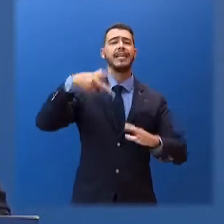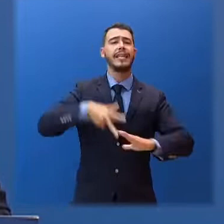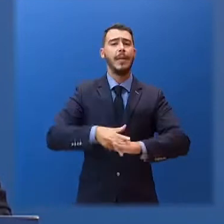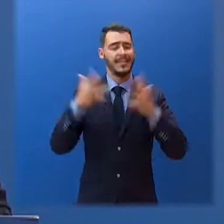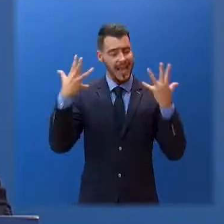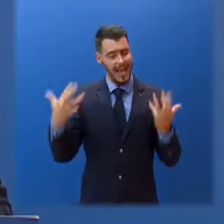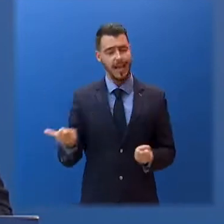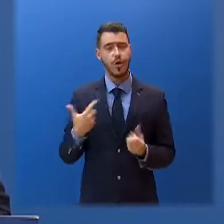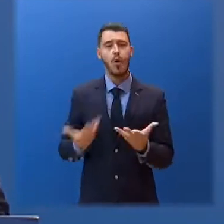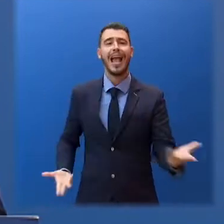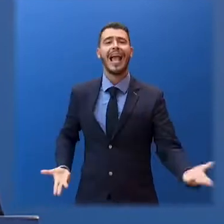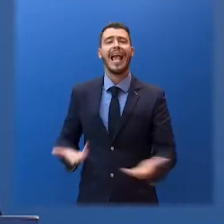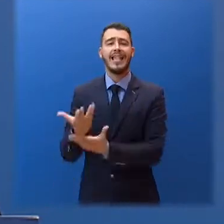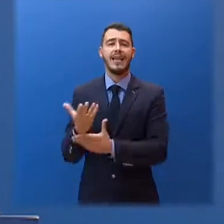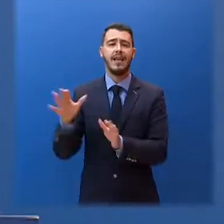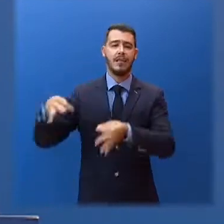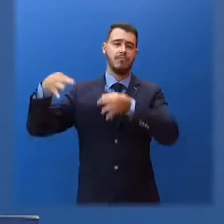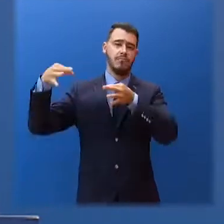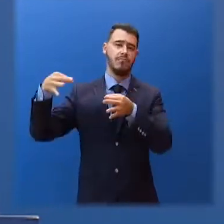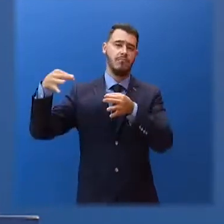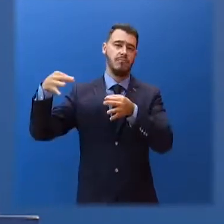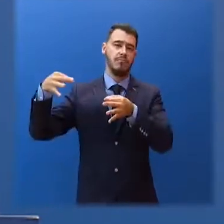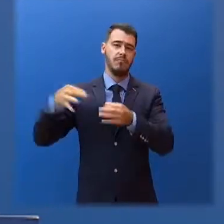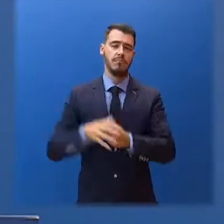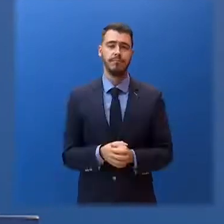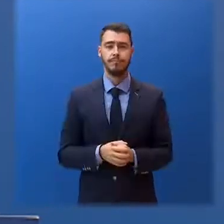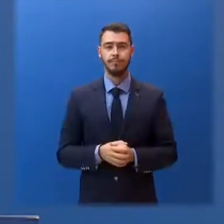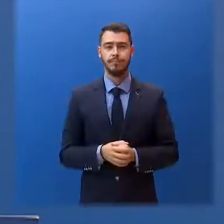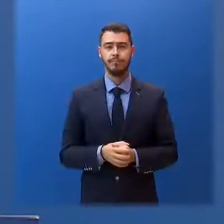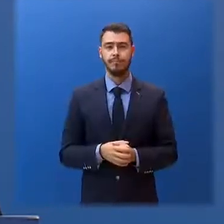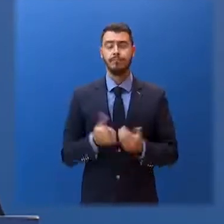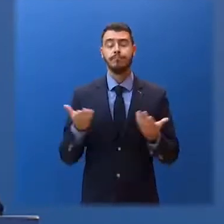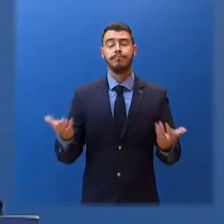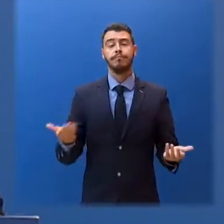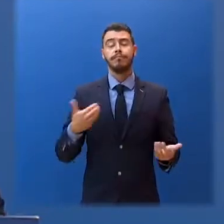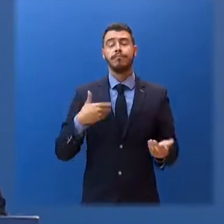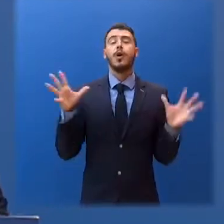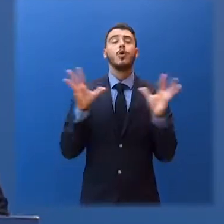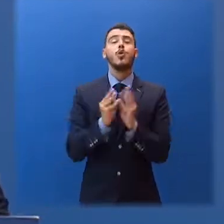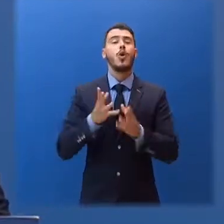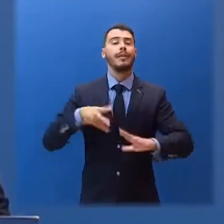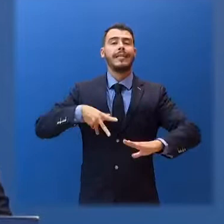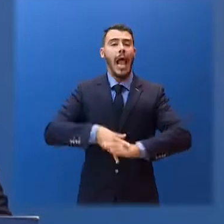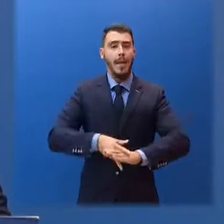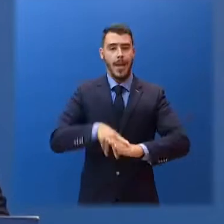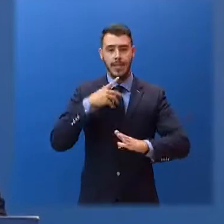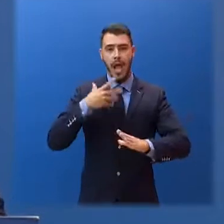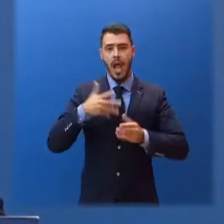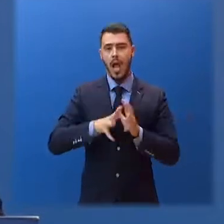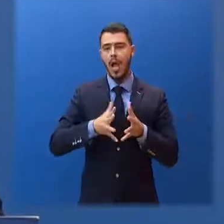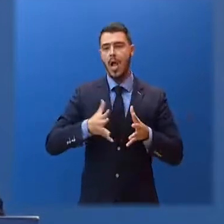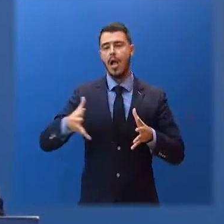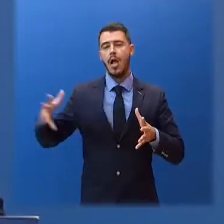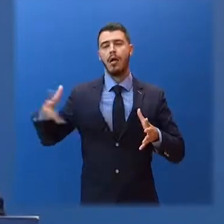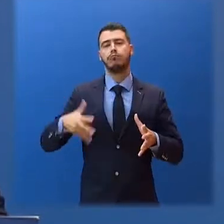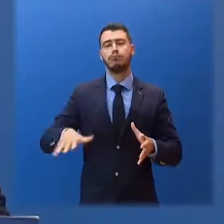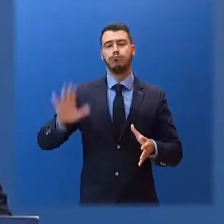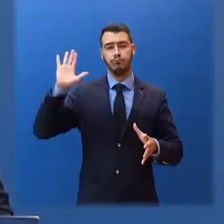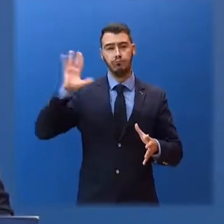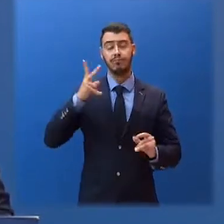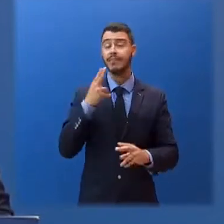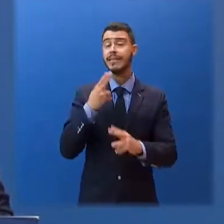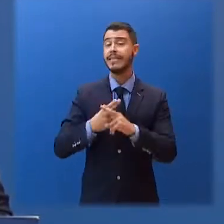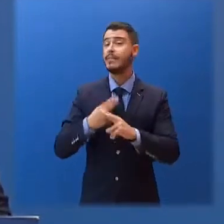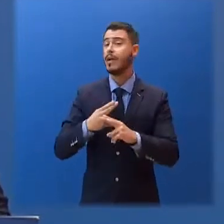καταγγελία. Ναι. Κοιτάξτε, δεν θα ήθελα να κάνω περιπτωσιολογική ανάλυση για το θέμα των τραπεζών. Αυτό που έχει σίγουρα μεγάλη